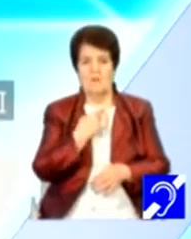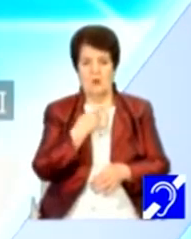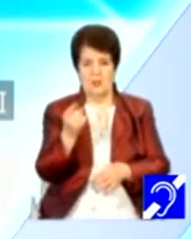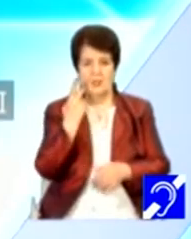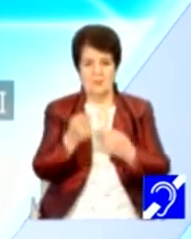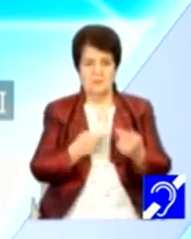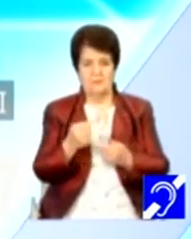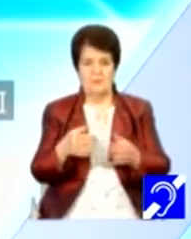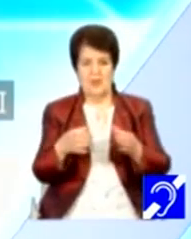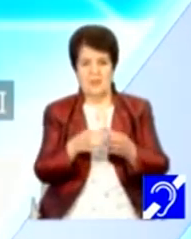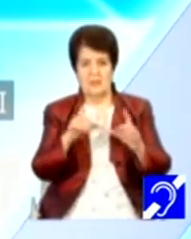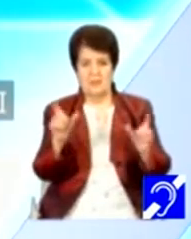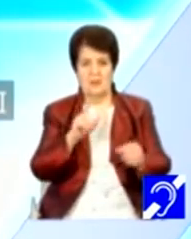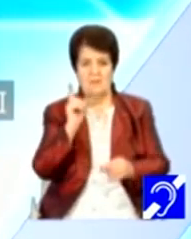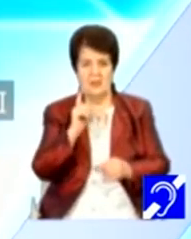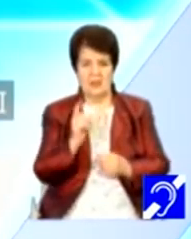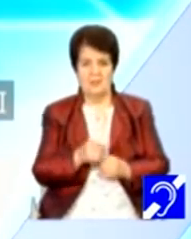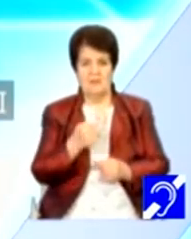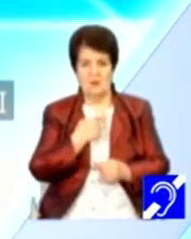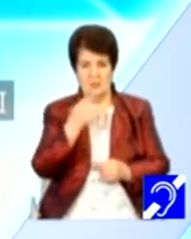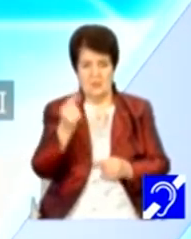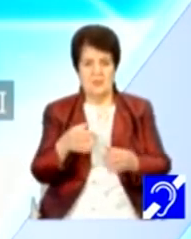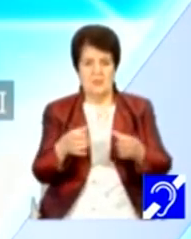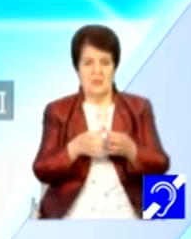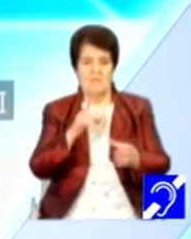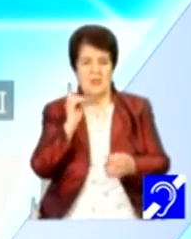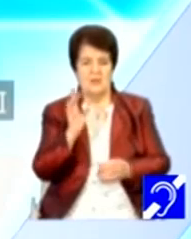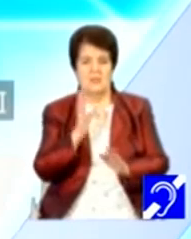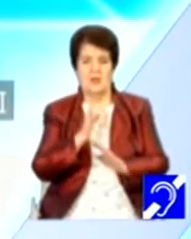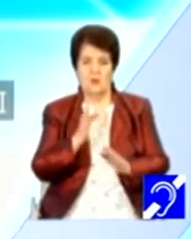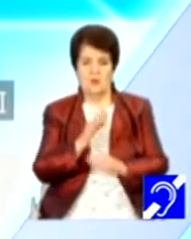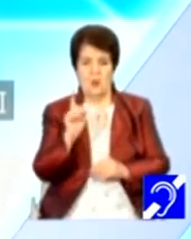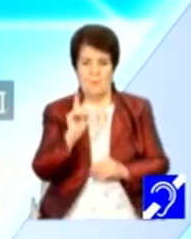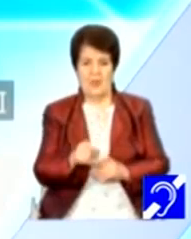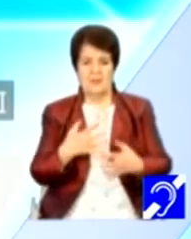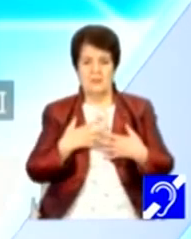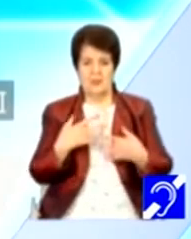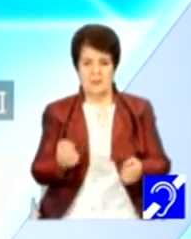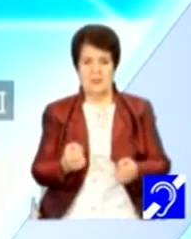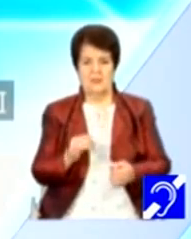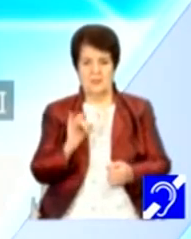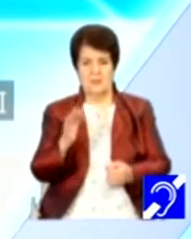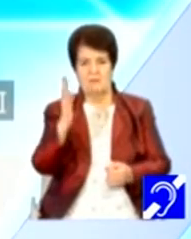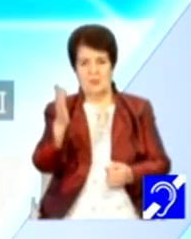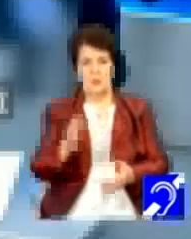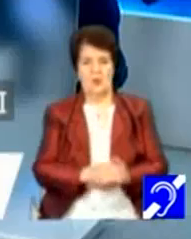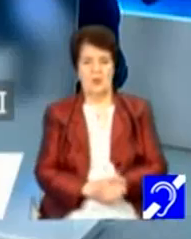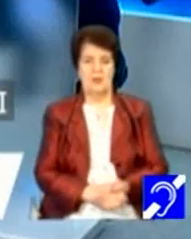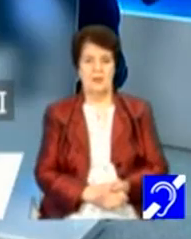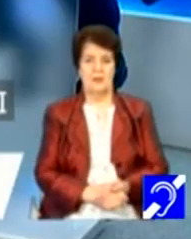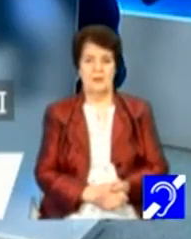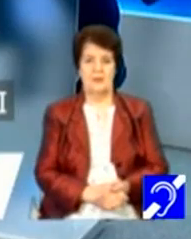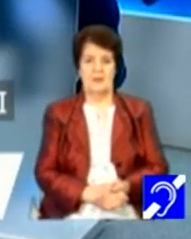masiv partidele verzi. Votați Partidul Verde Ecologist pentru sănătate și viitor. Vlad